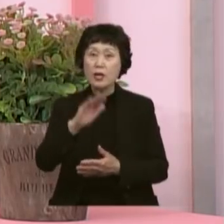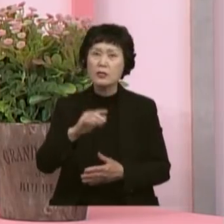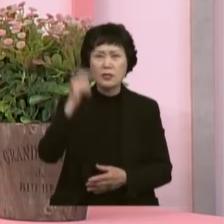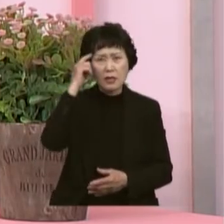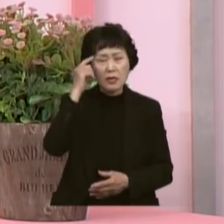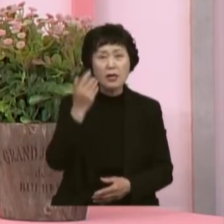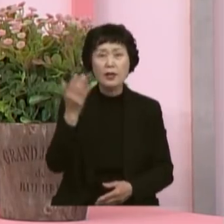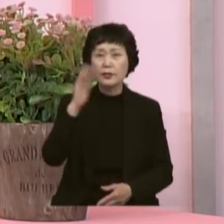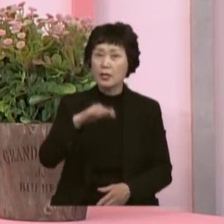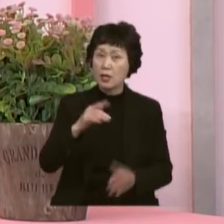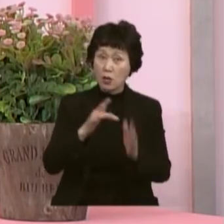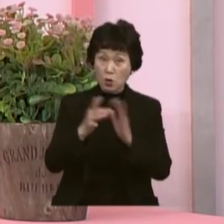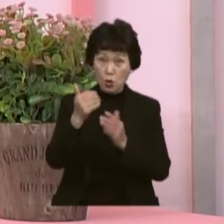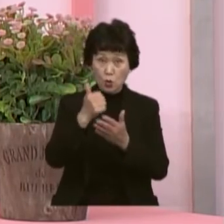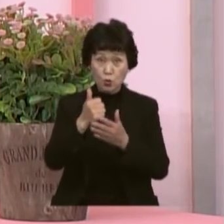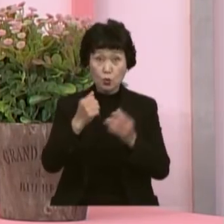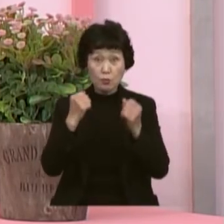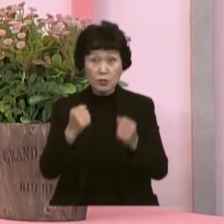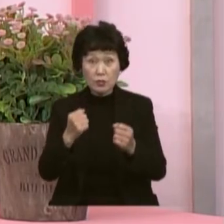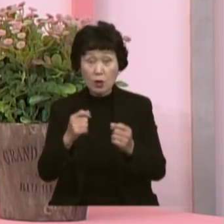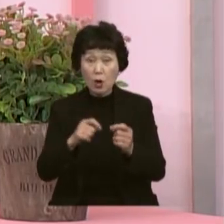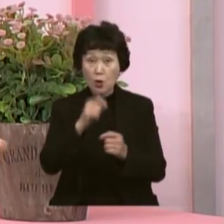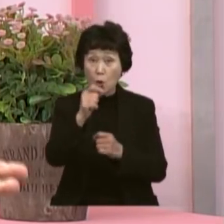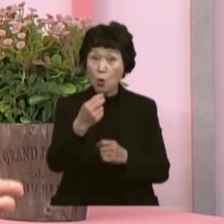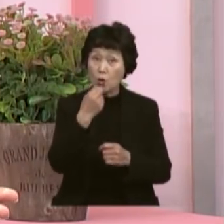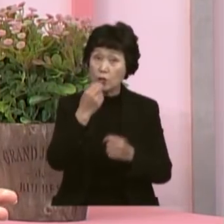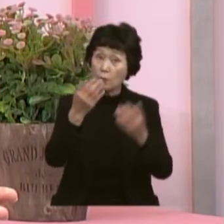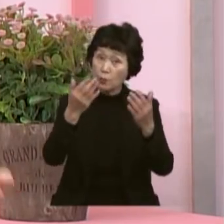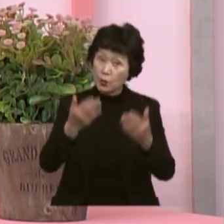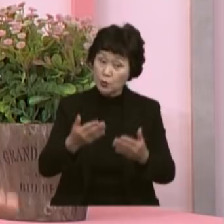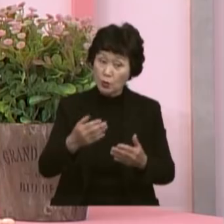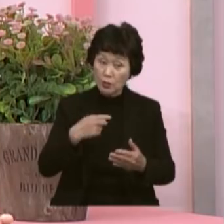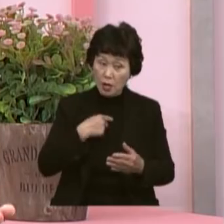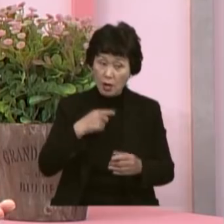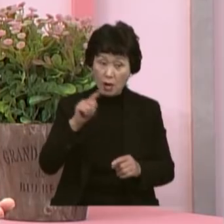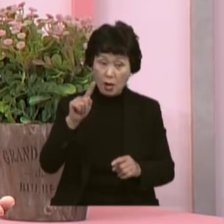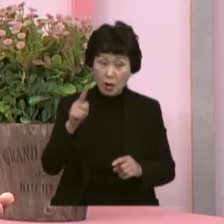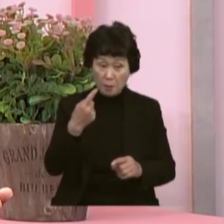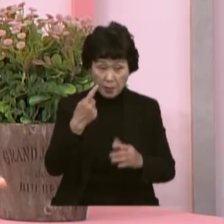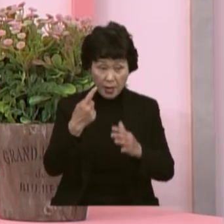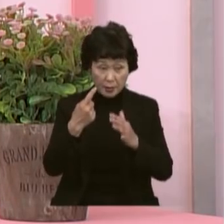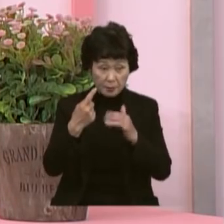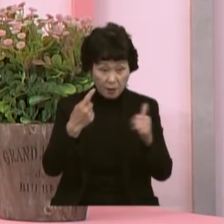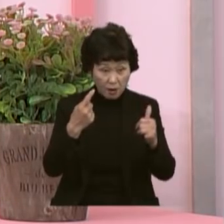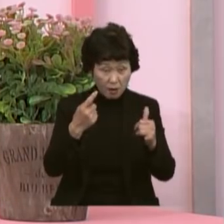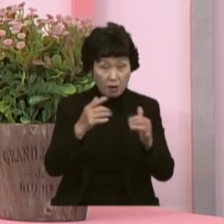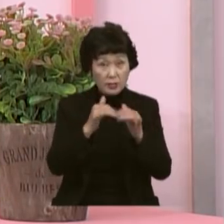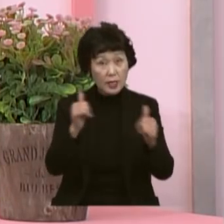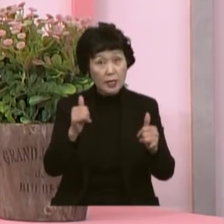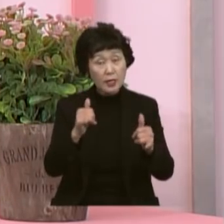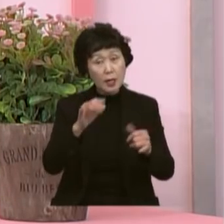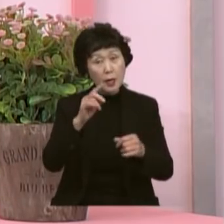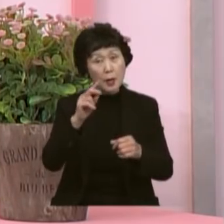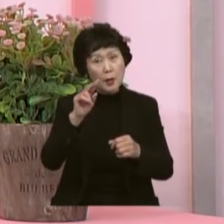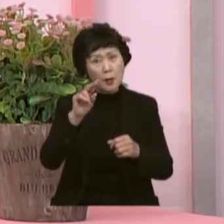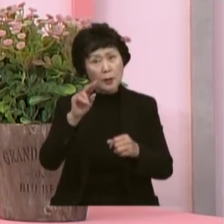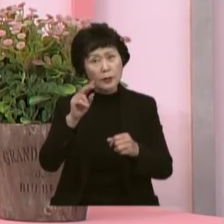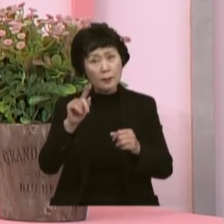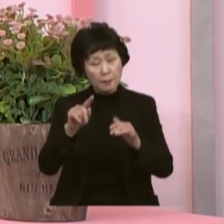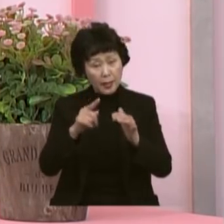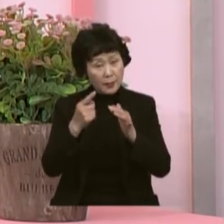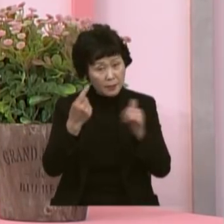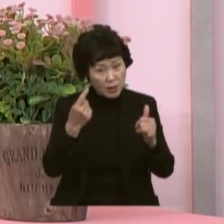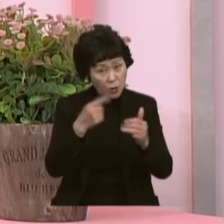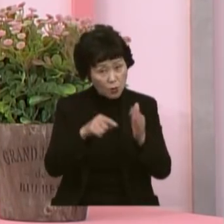살아. 그럼 내가 바보야? 내가 왜 100년을 위해서 노래를 해? 그리고 내가 100년 살고 100년 사는 동안 돈